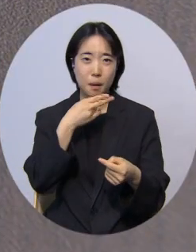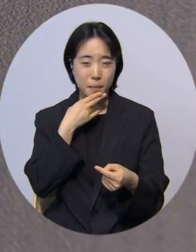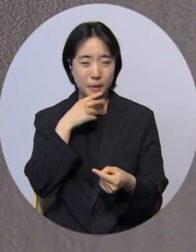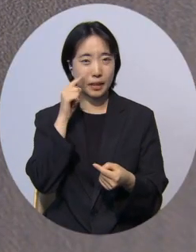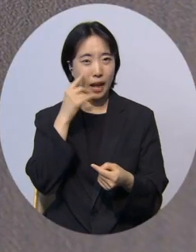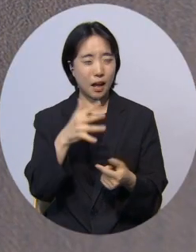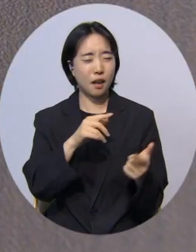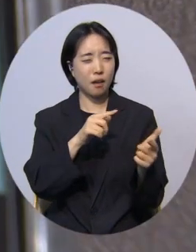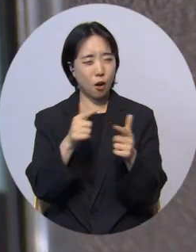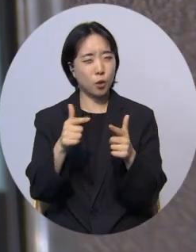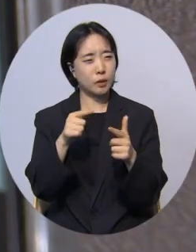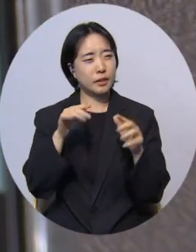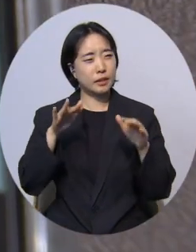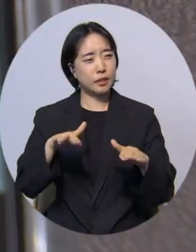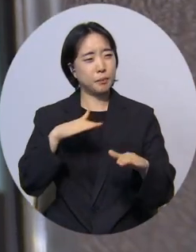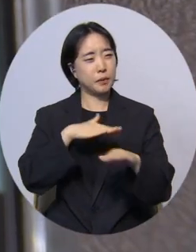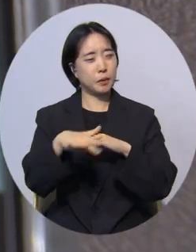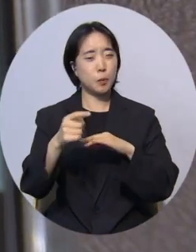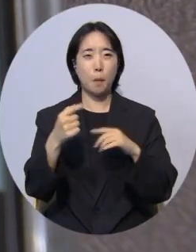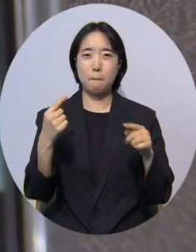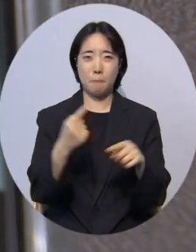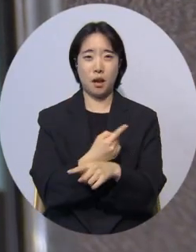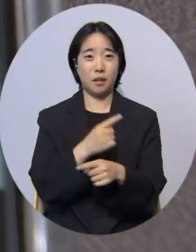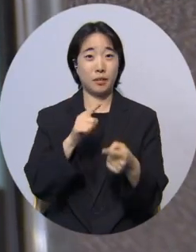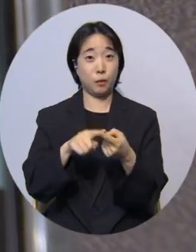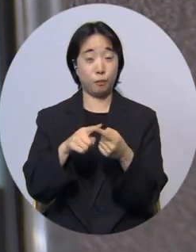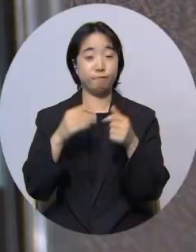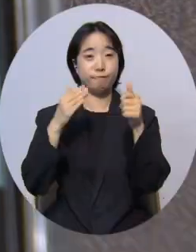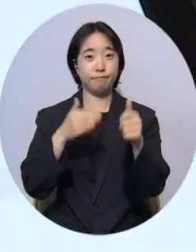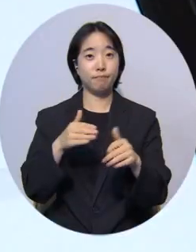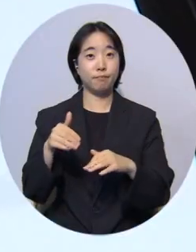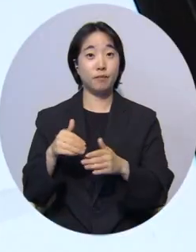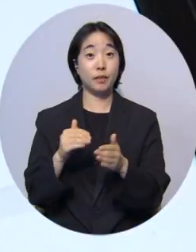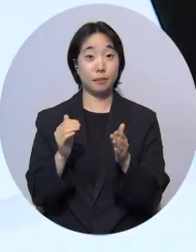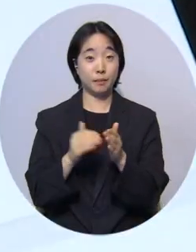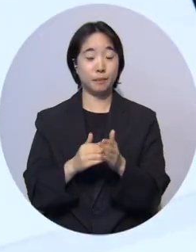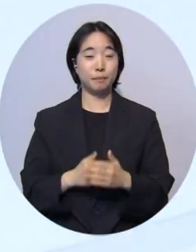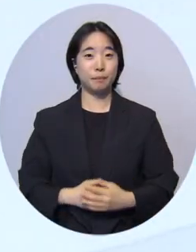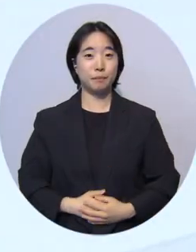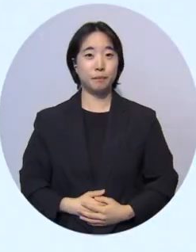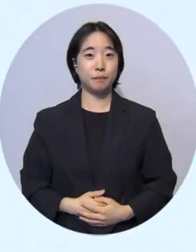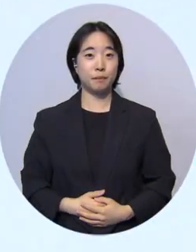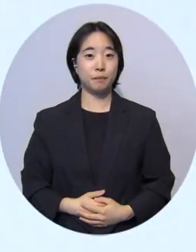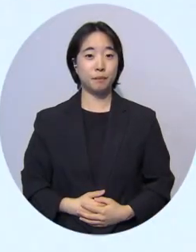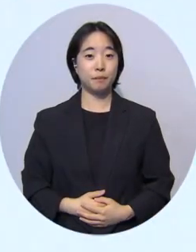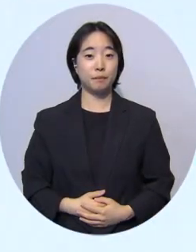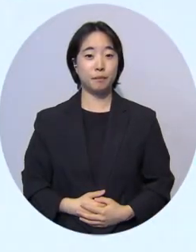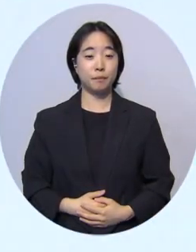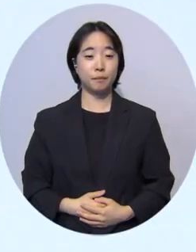등 현행 리뷰 제도의 개선을 권고할 것이라 밝혔습니다 KTV 다입니다